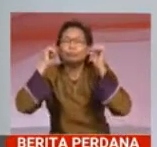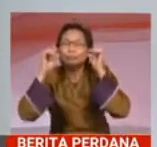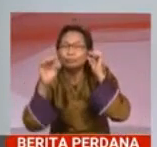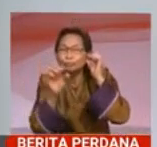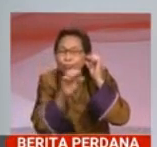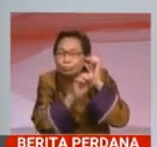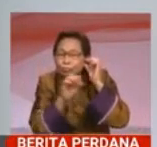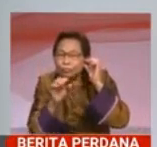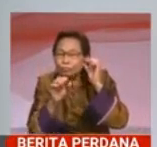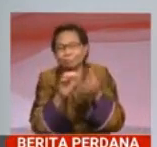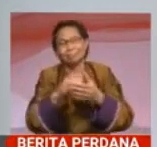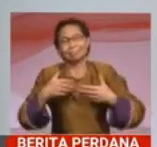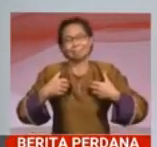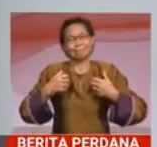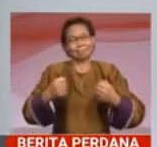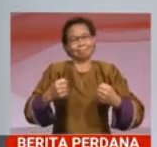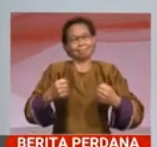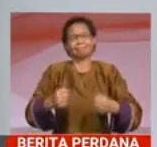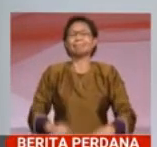kesehatannya hai hai